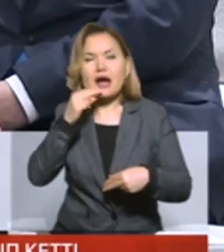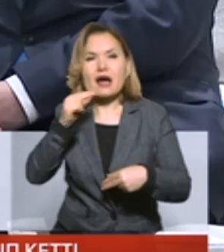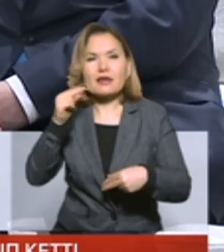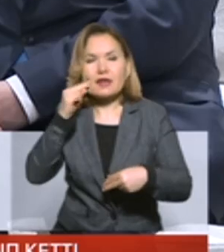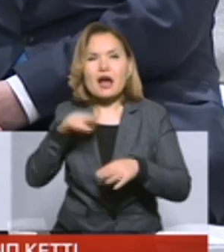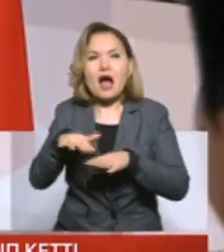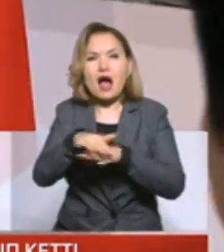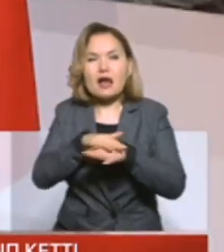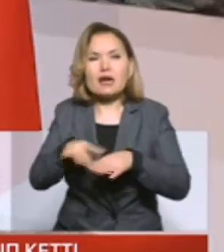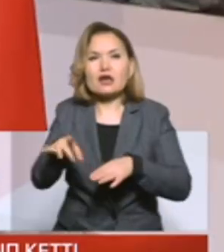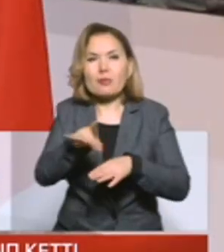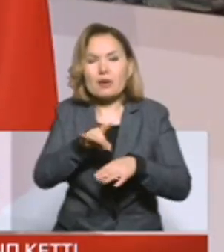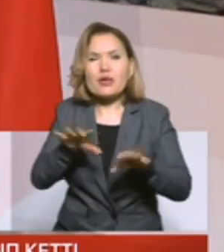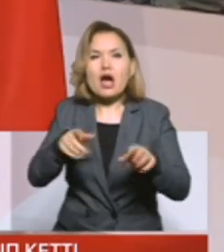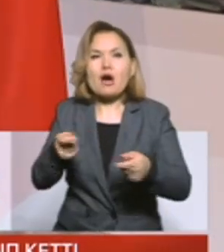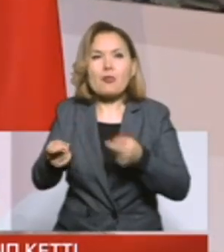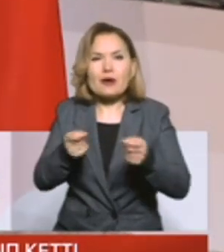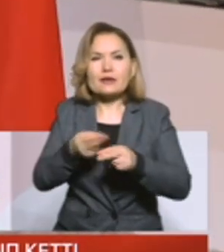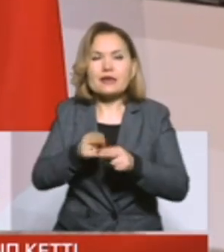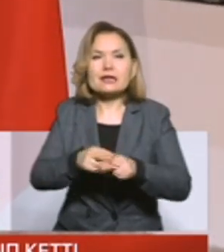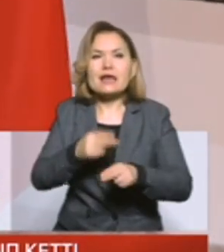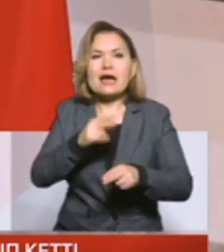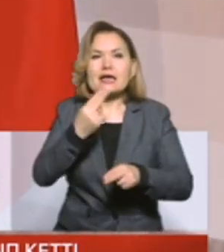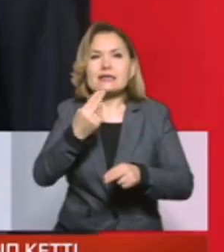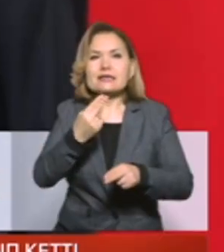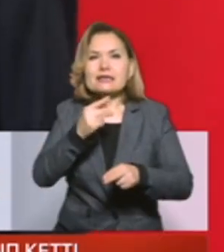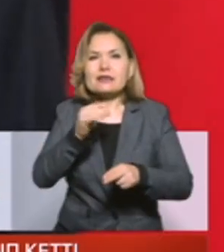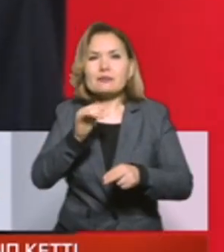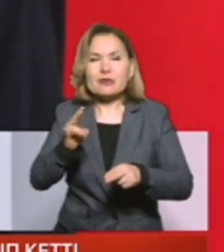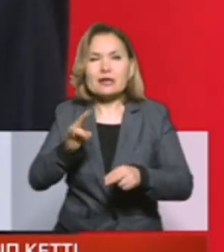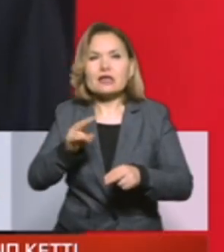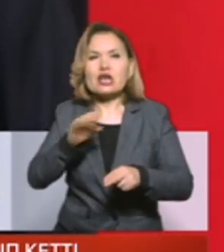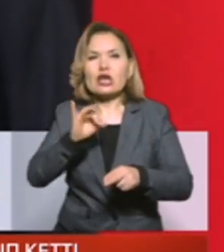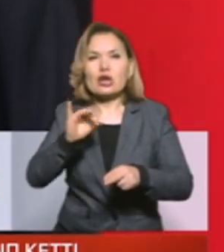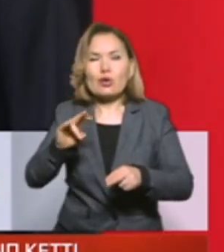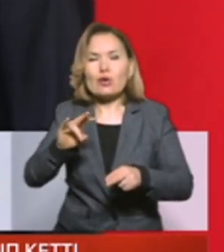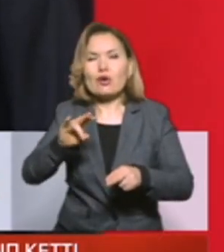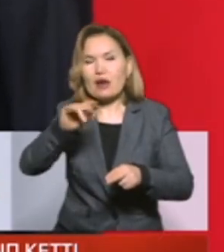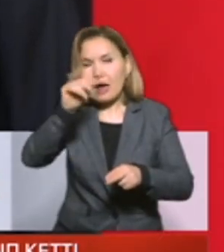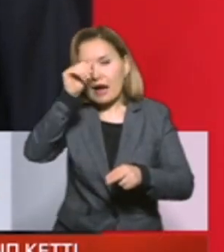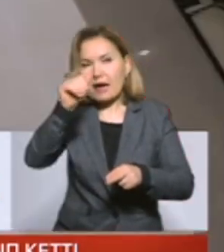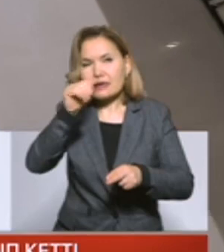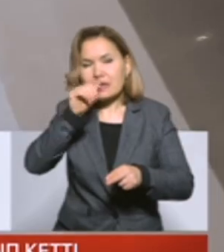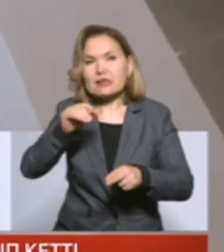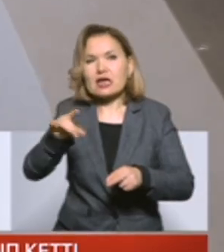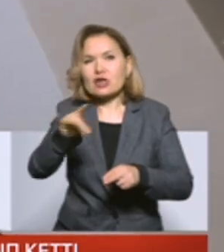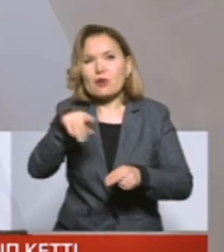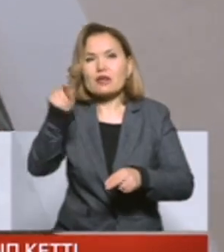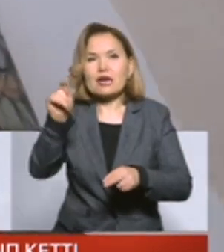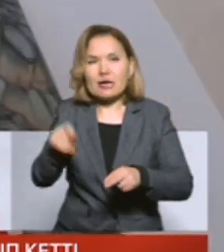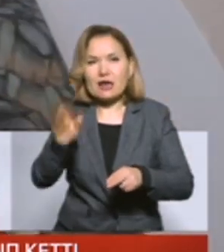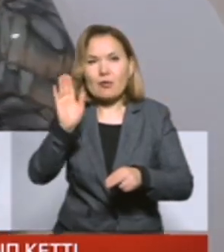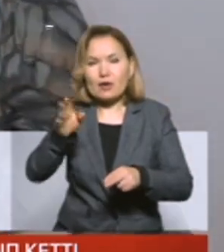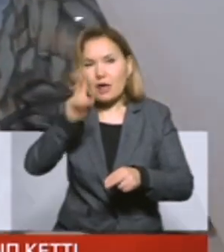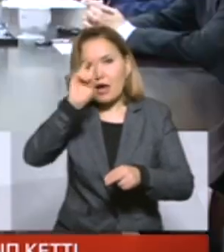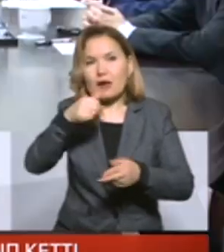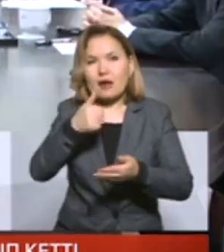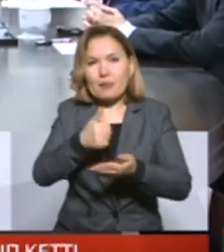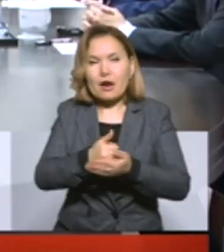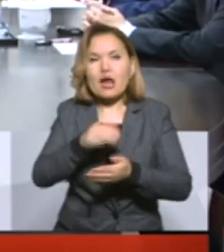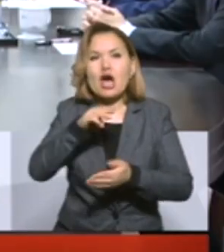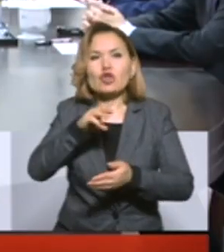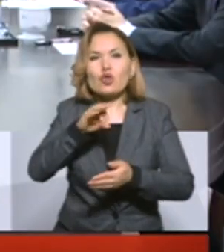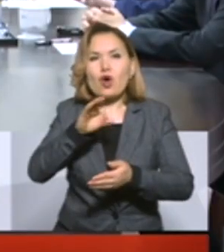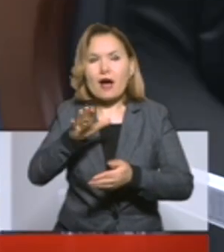Қытай Халық Республикасының төрағасы Си Цзиньпин шілде айында Қазақстанға мемлекеттік сапармен келеді. Бұл туралы мемлекет басшысы